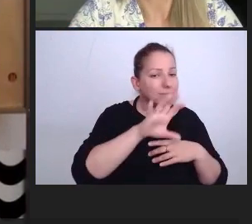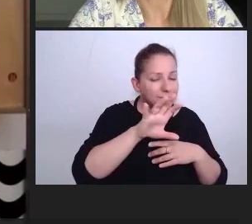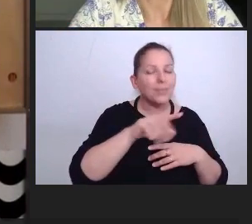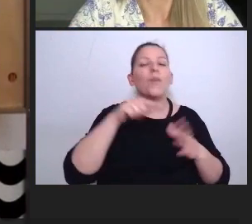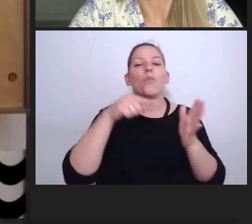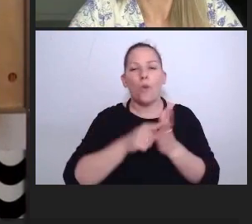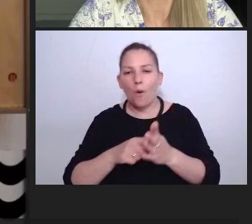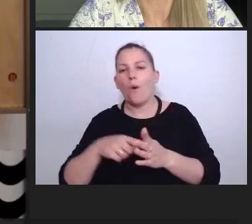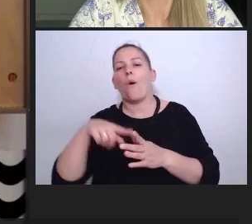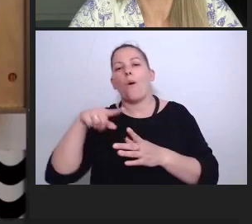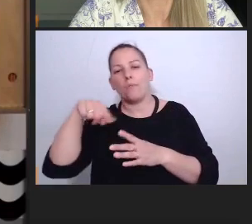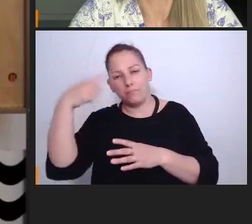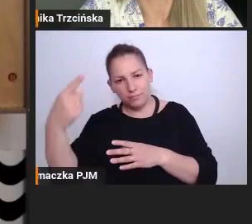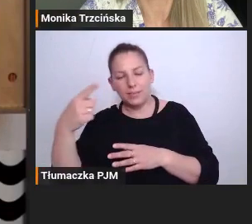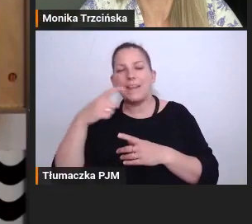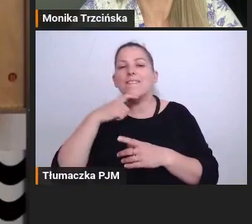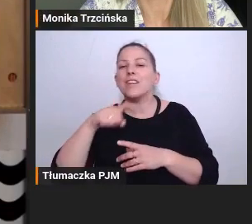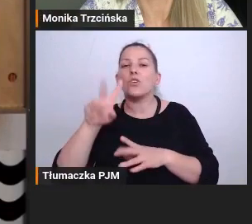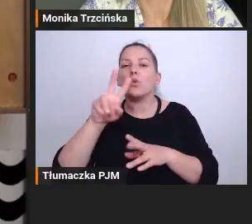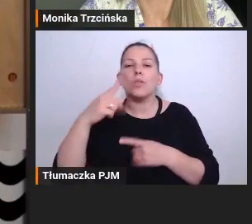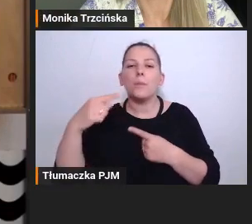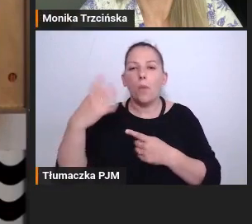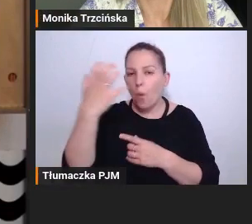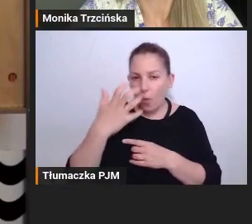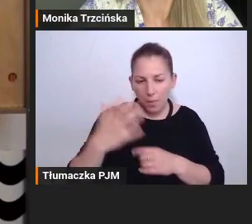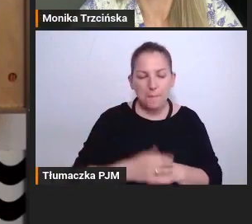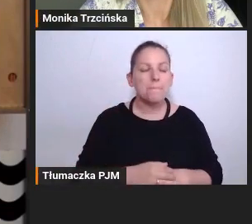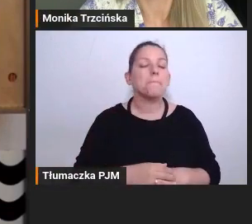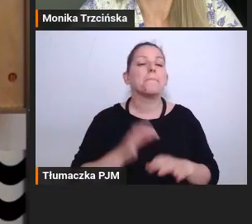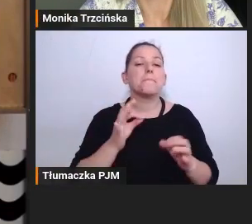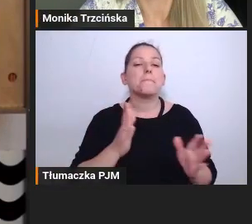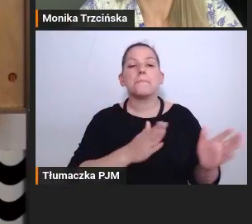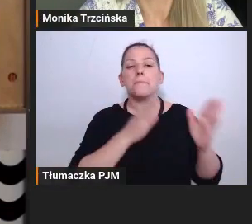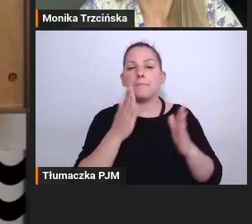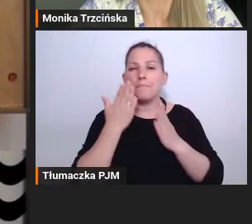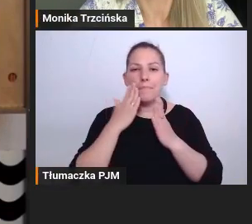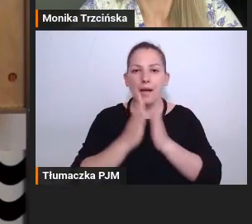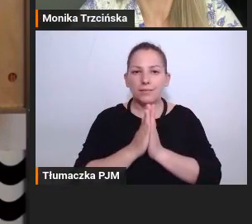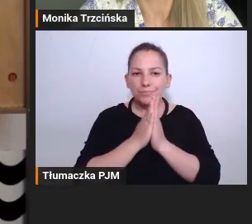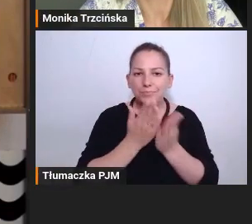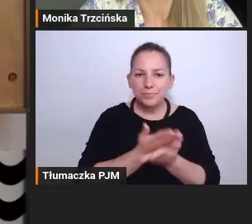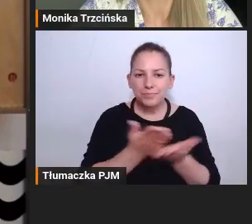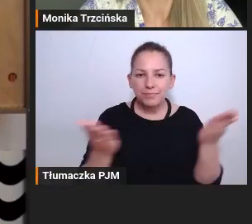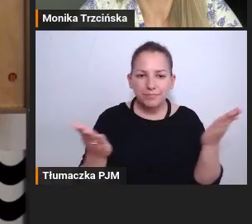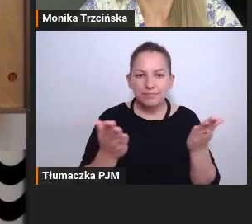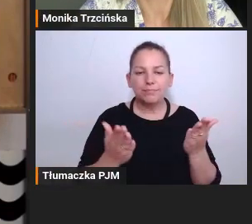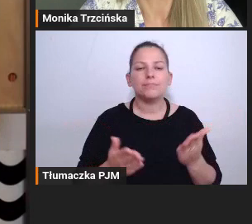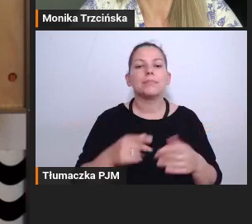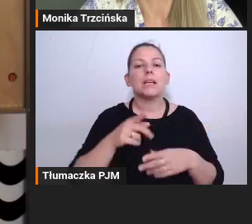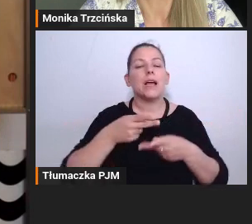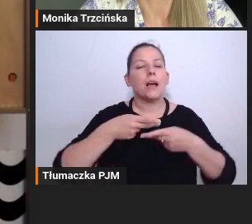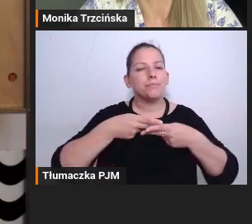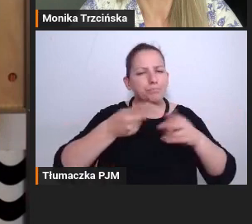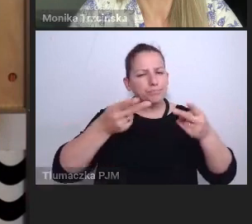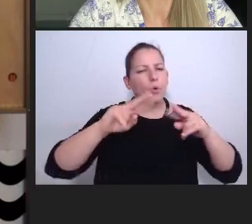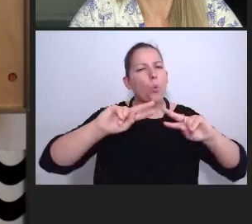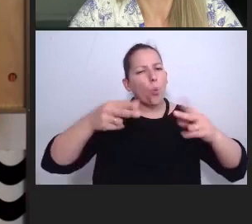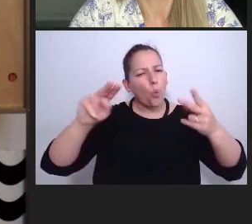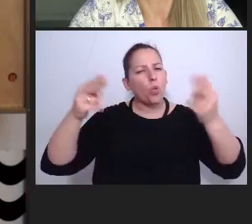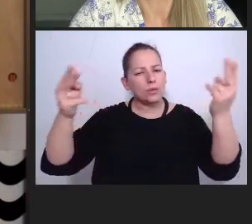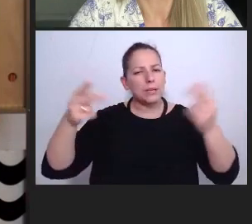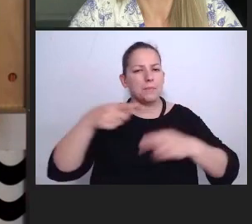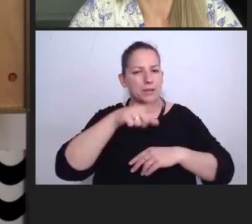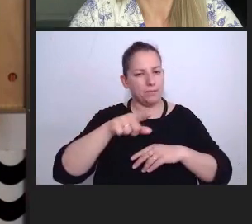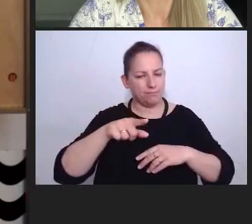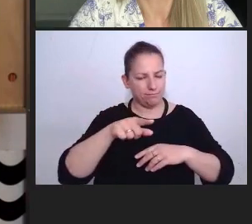nas nie widzieliście w kwietniu. A jeszcze w tej chwili bardzo was proszę, przeszerujcie naszą transmisję. Bardzo możliwe, że